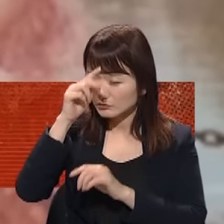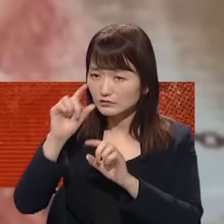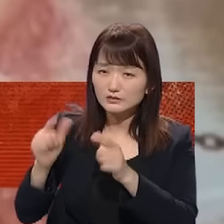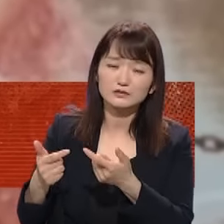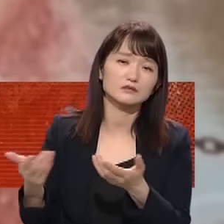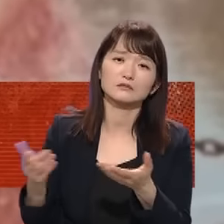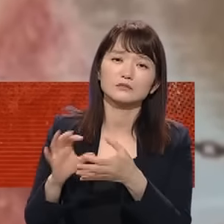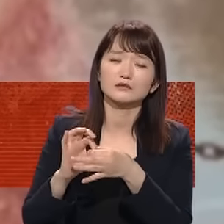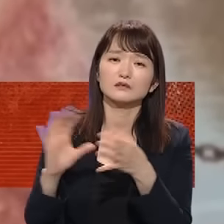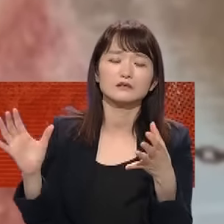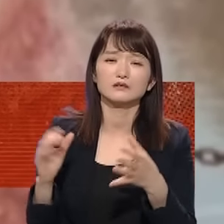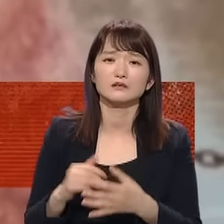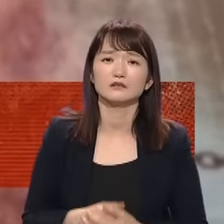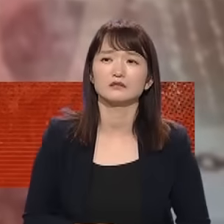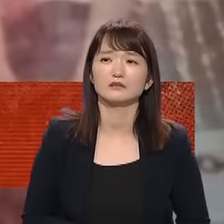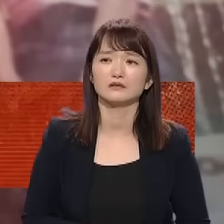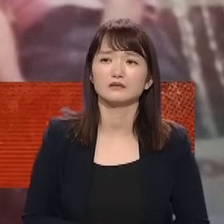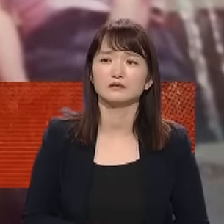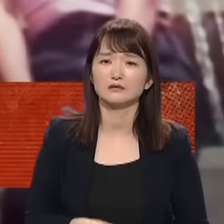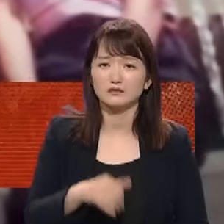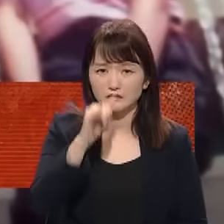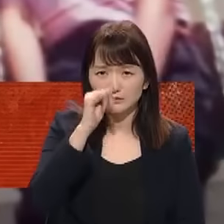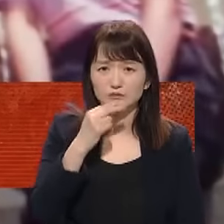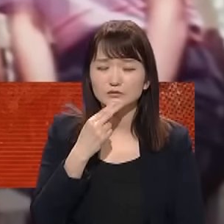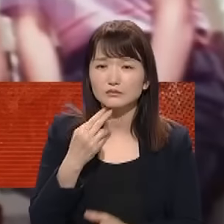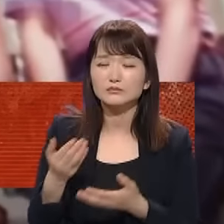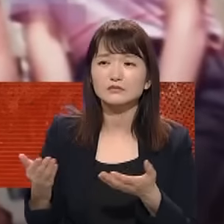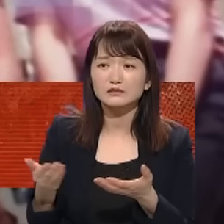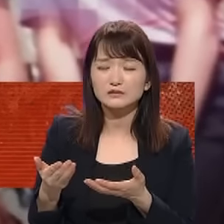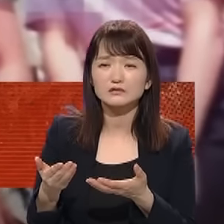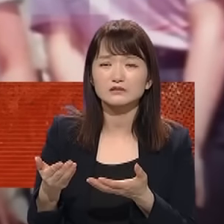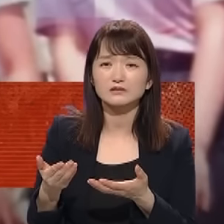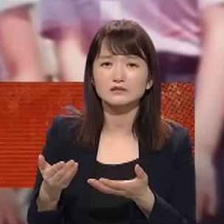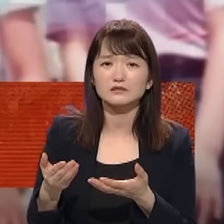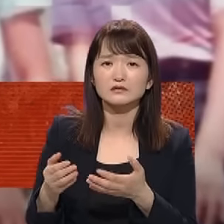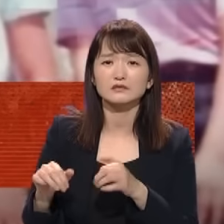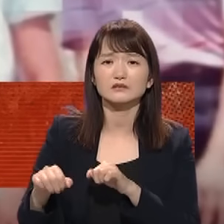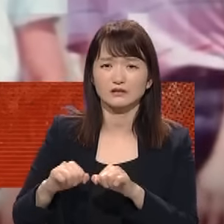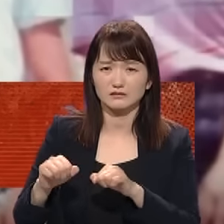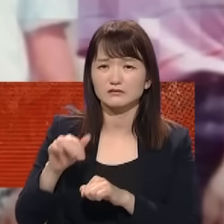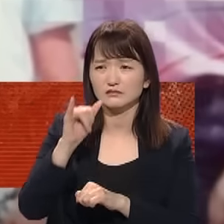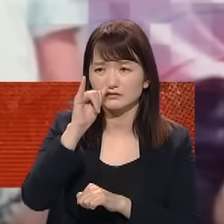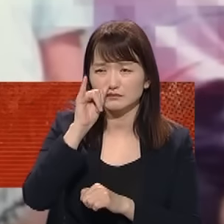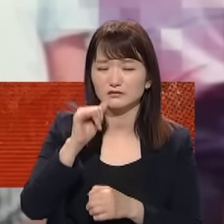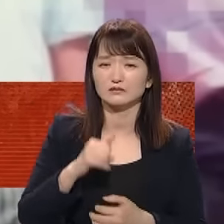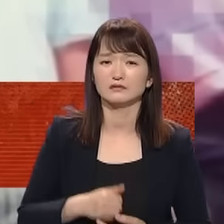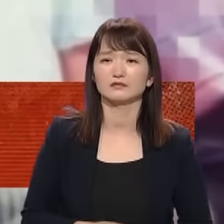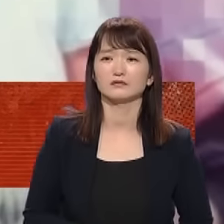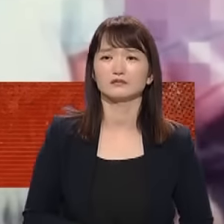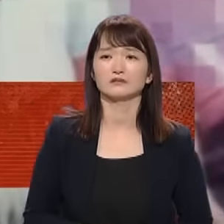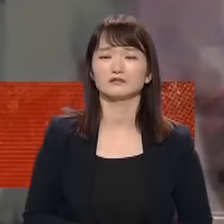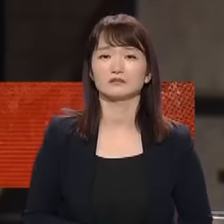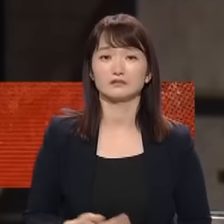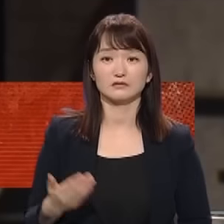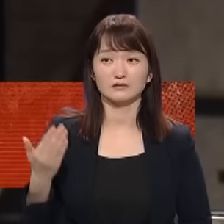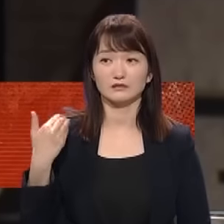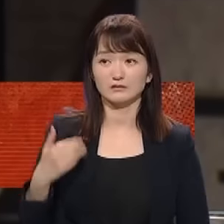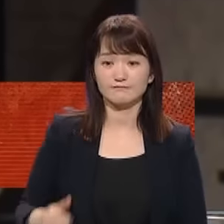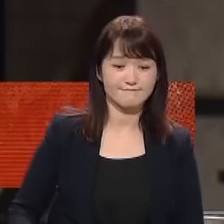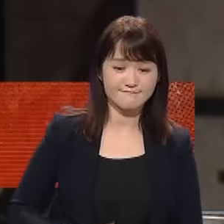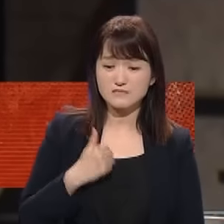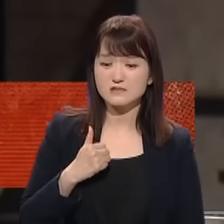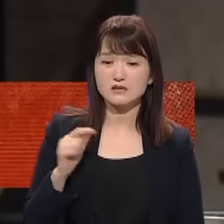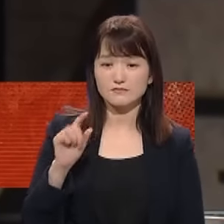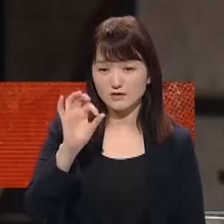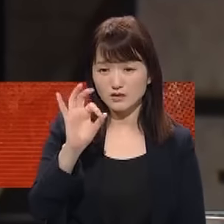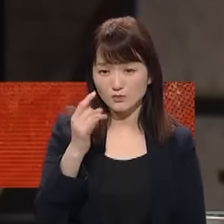직업을 떠나서 말이죠. 있을 수 없는 그런 그 행동을 갖다가 하고 있다. 저 아까 좀 붕괴한 것이 장모님 앞에서